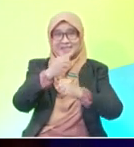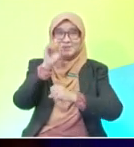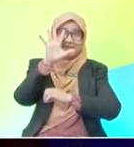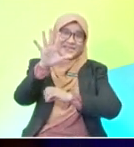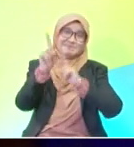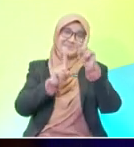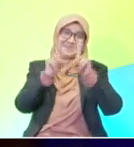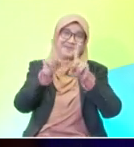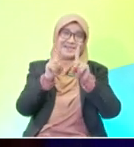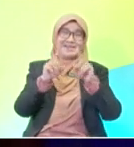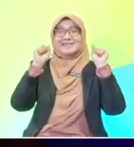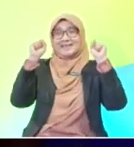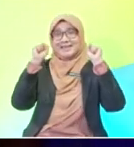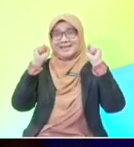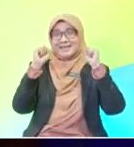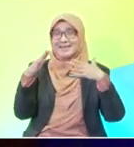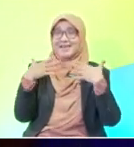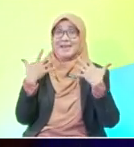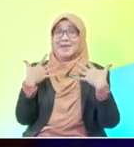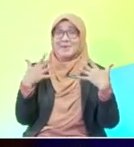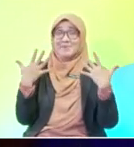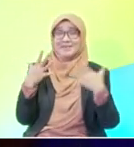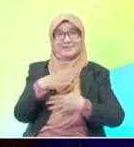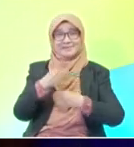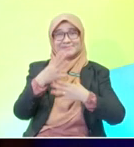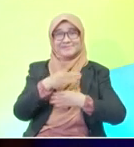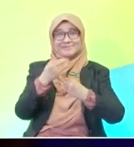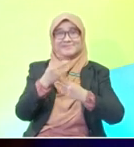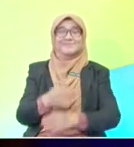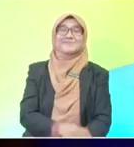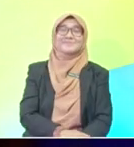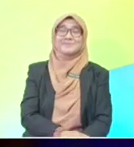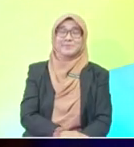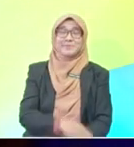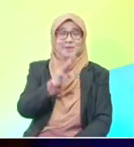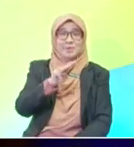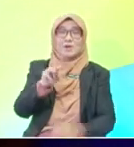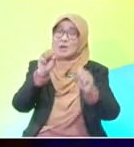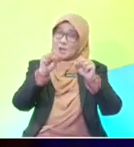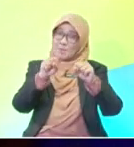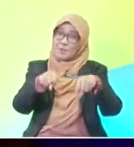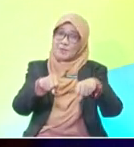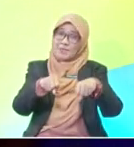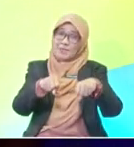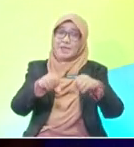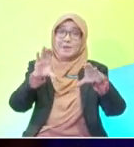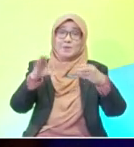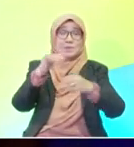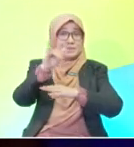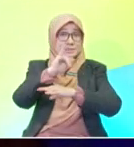5 bintang. Yeay. Dan cikgu harap murid dekat rumah pun boleh tak buat macam Abang Fizi dan dapat bintang yang banyak macam itulah.